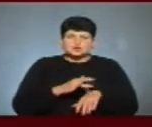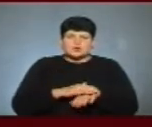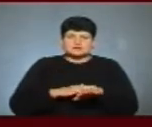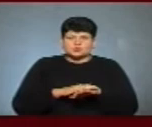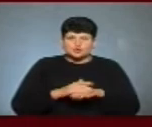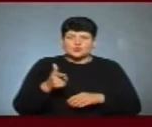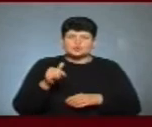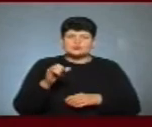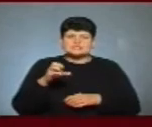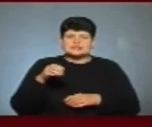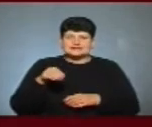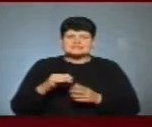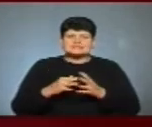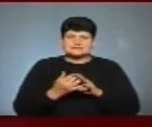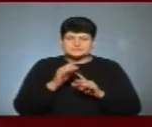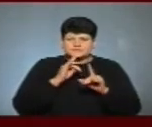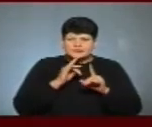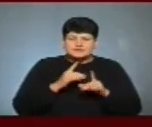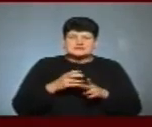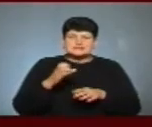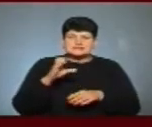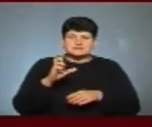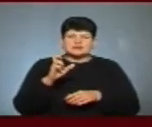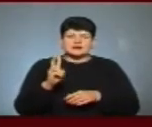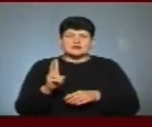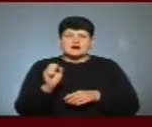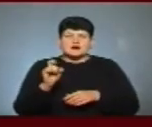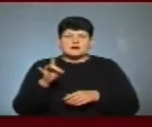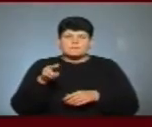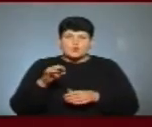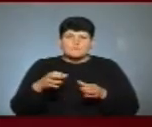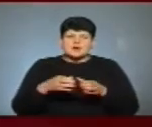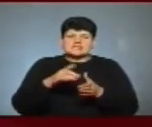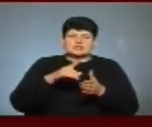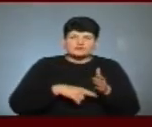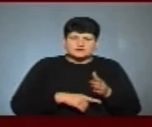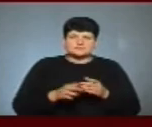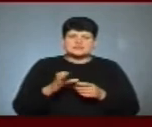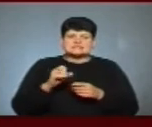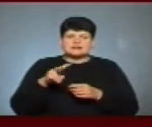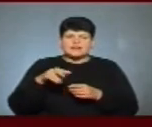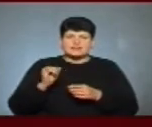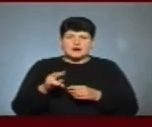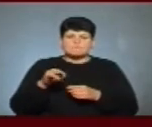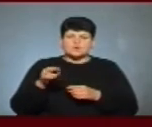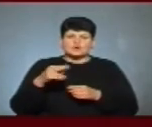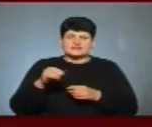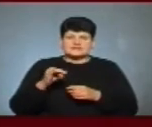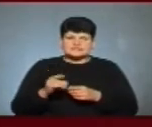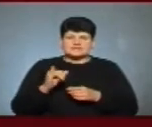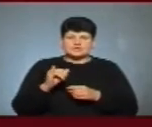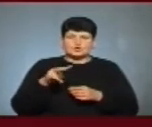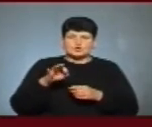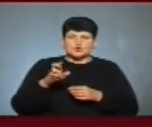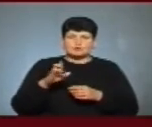У Гусятинській селищній громаді переміг Степан Карпо від партії «Довіра». У Скалоподільській селищній громаді головою став Ігор Лобода